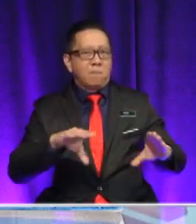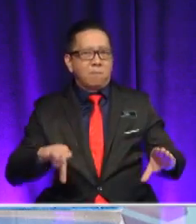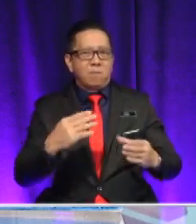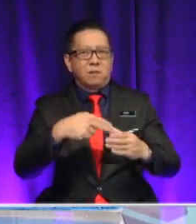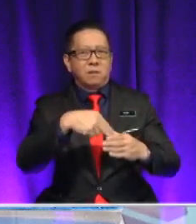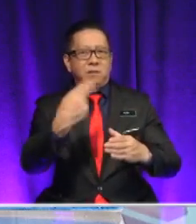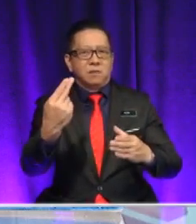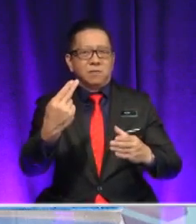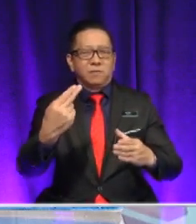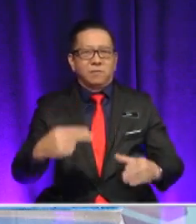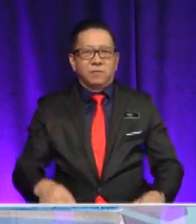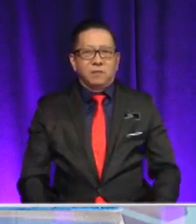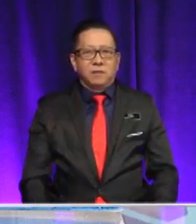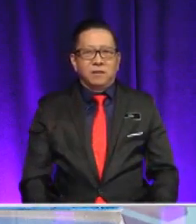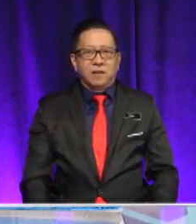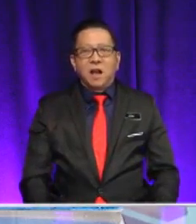contoh-contoh